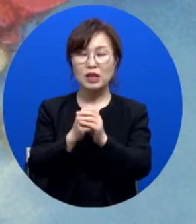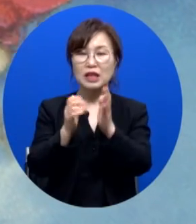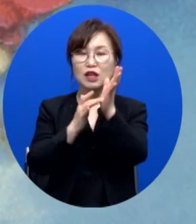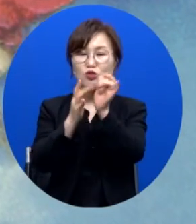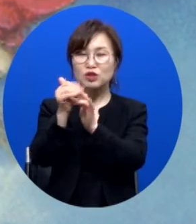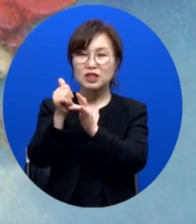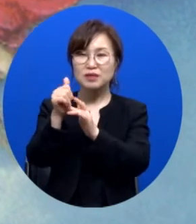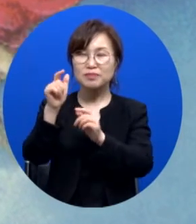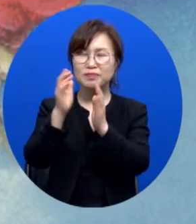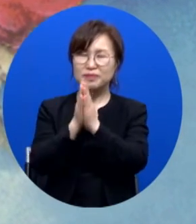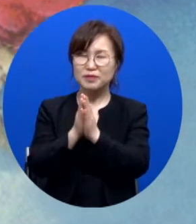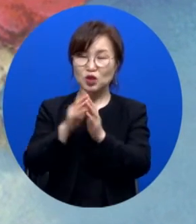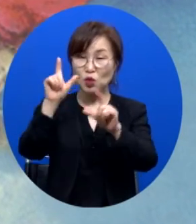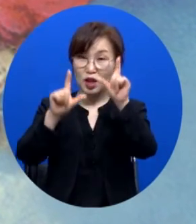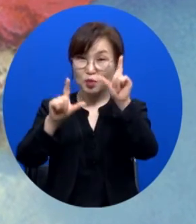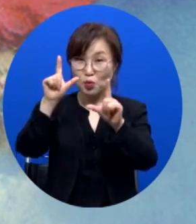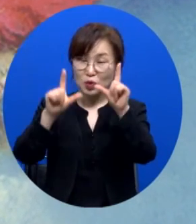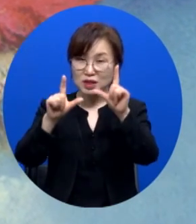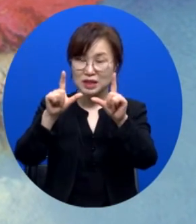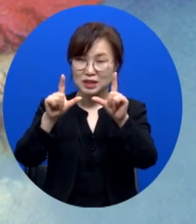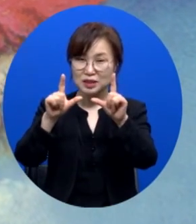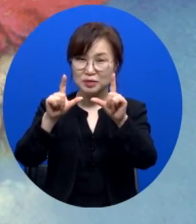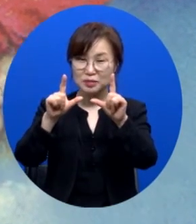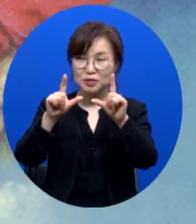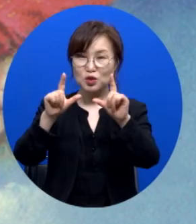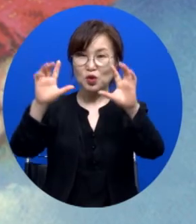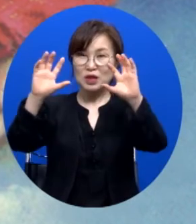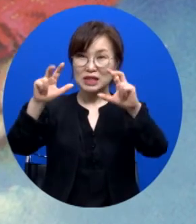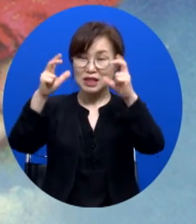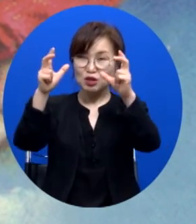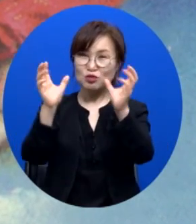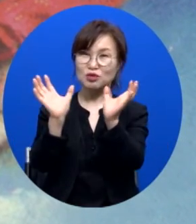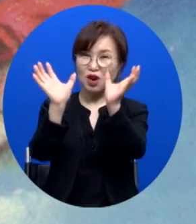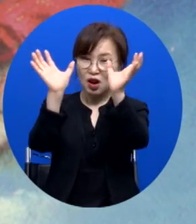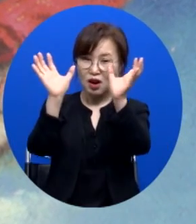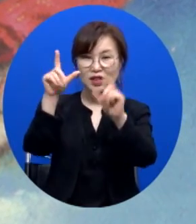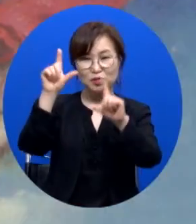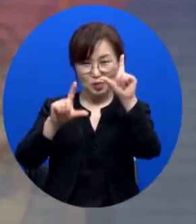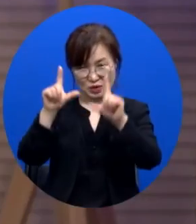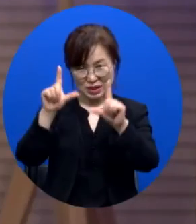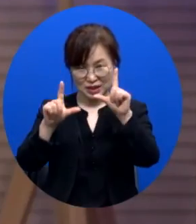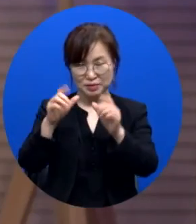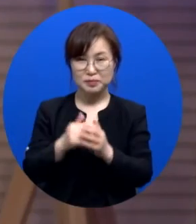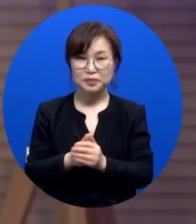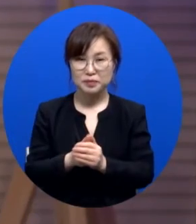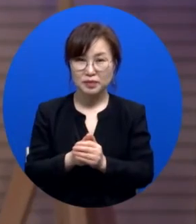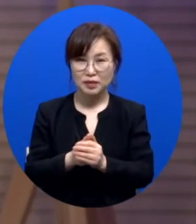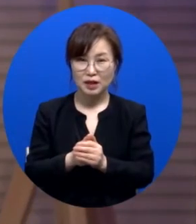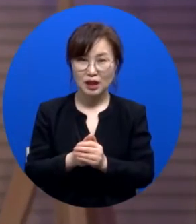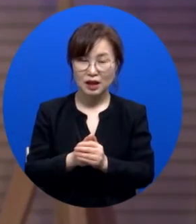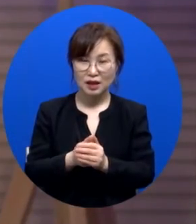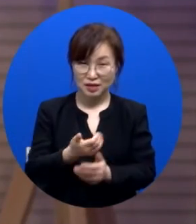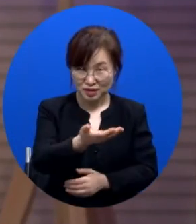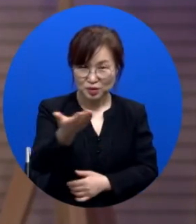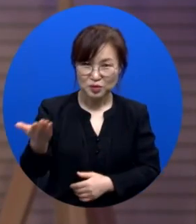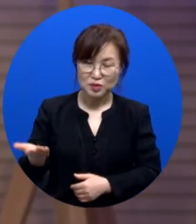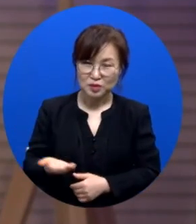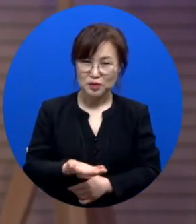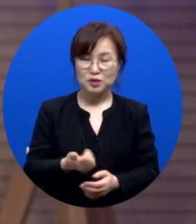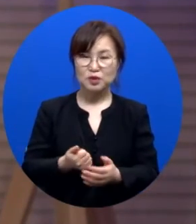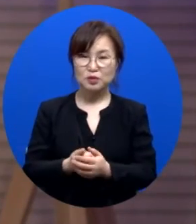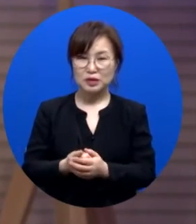기도하는 모습으로 한반도가 기도로 지구를 떠받들고 있는 모습입니다 사라는 시청자 여러분